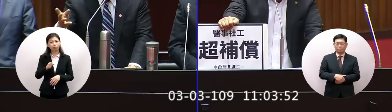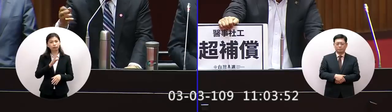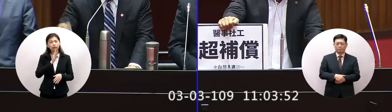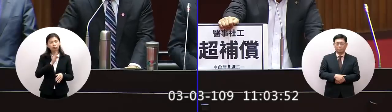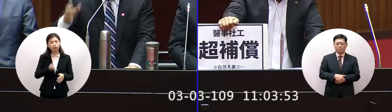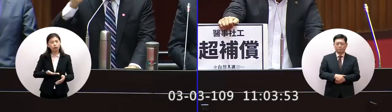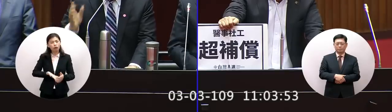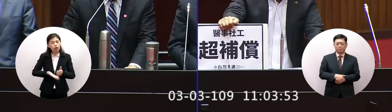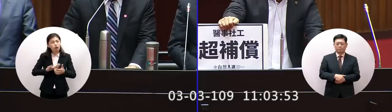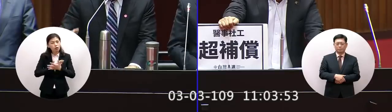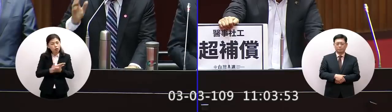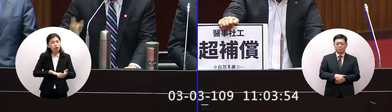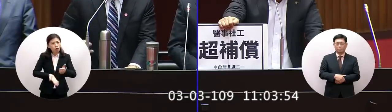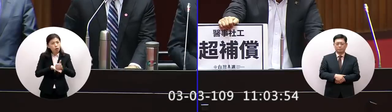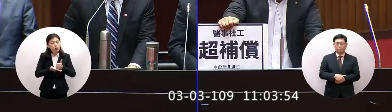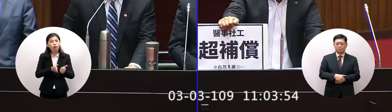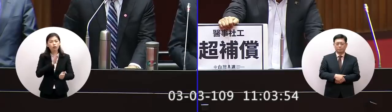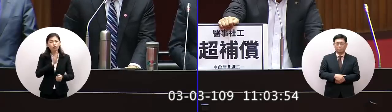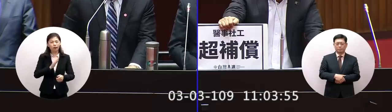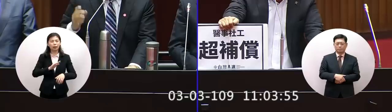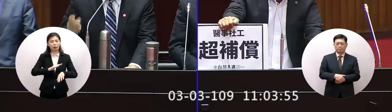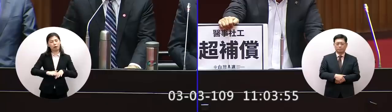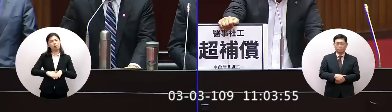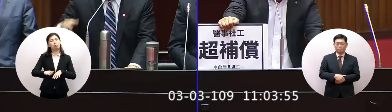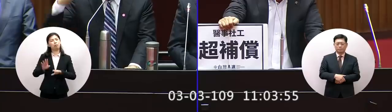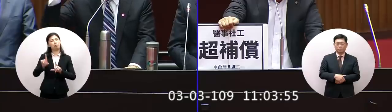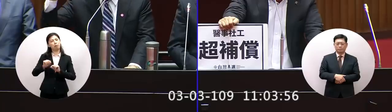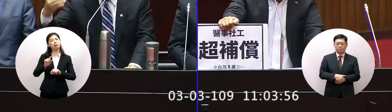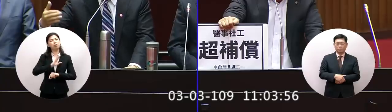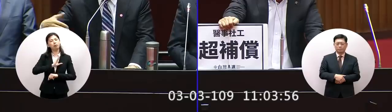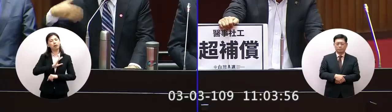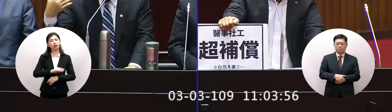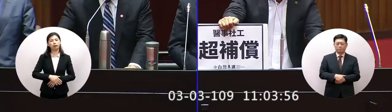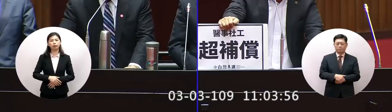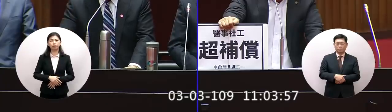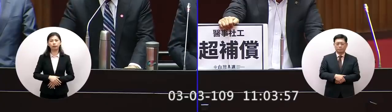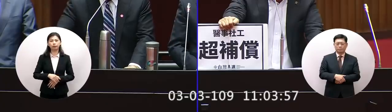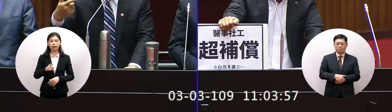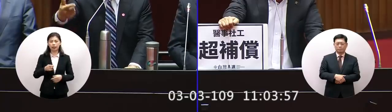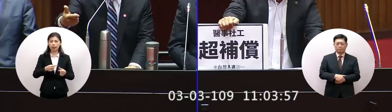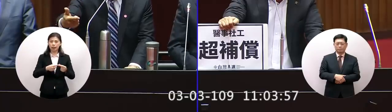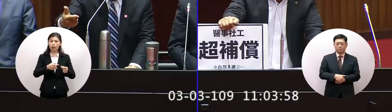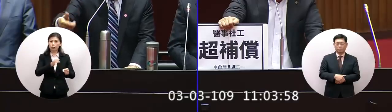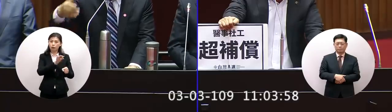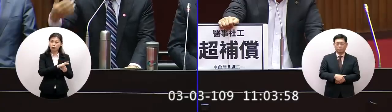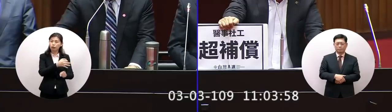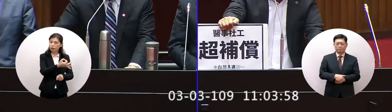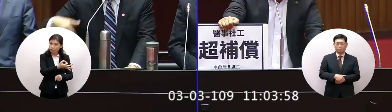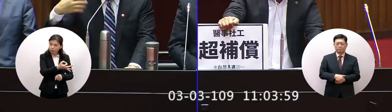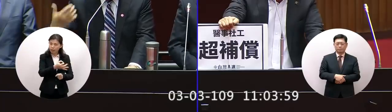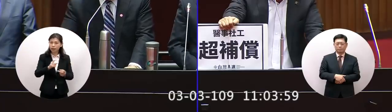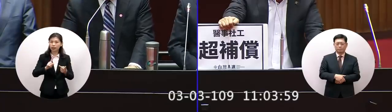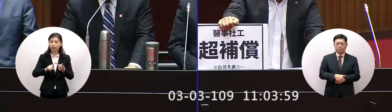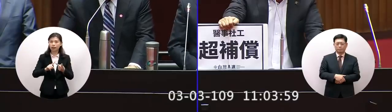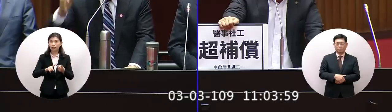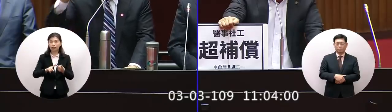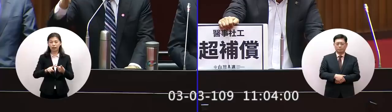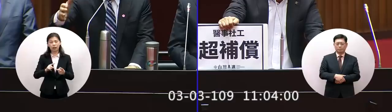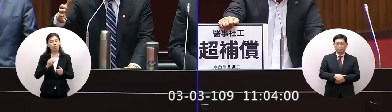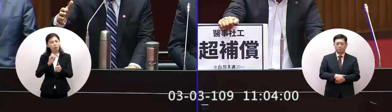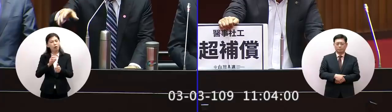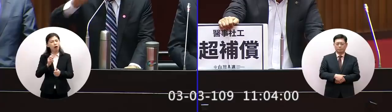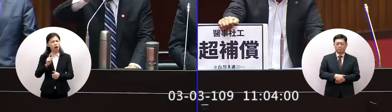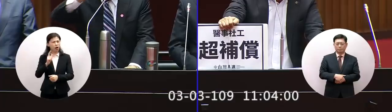励？对，政府一定奖励。奖励一种是物质的奖励，奖金；一种是精神的奖